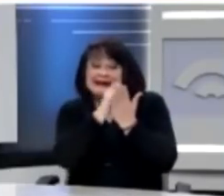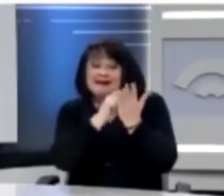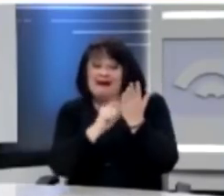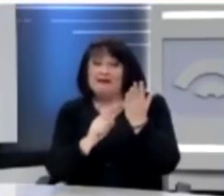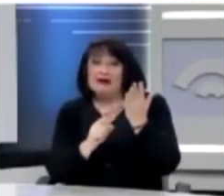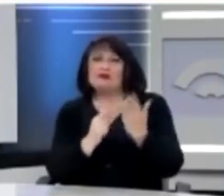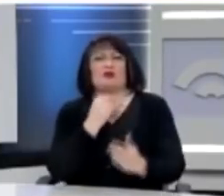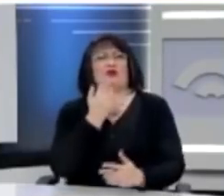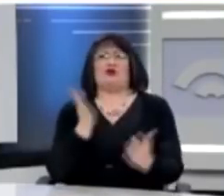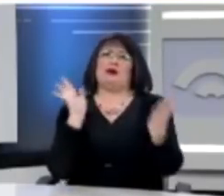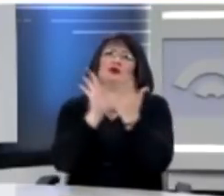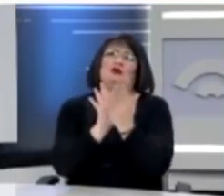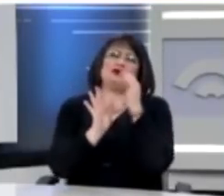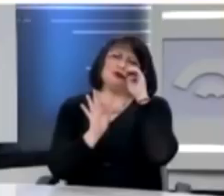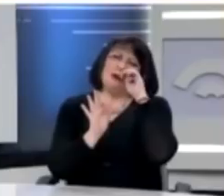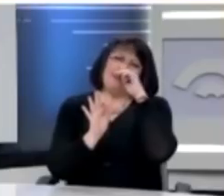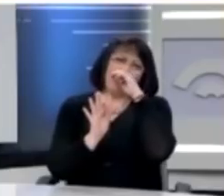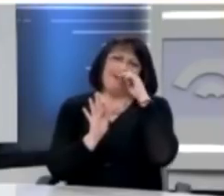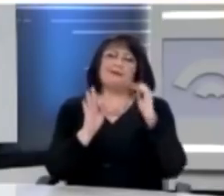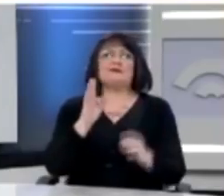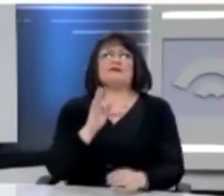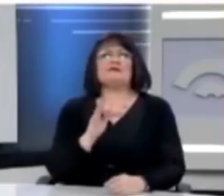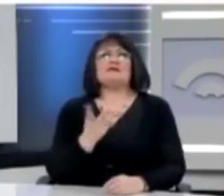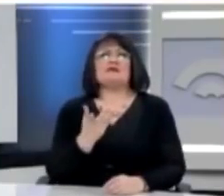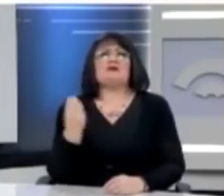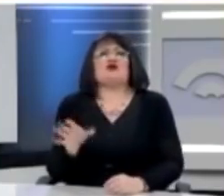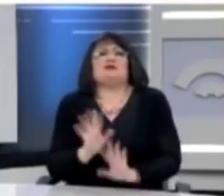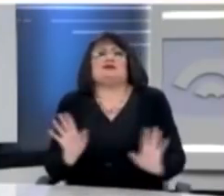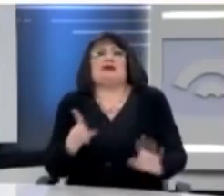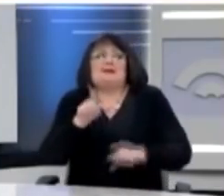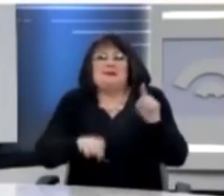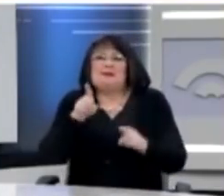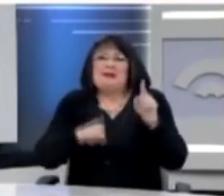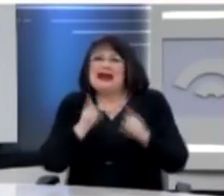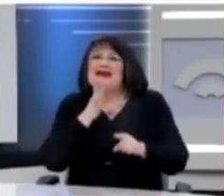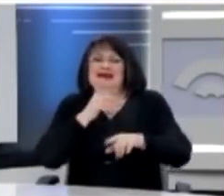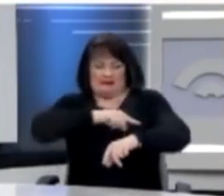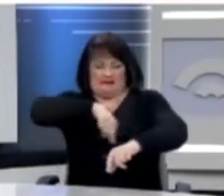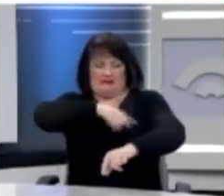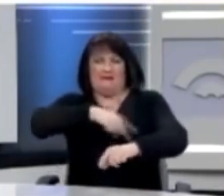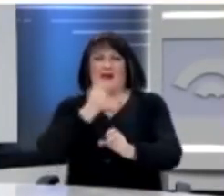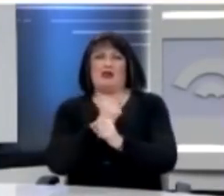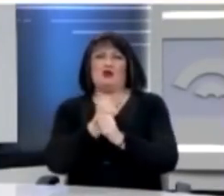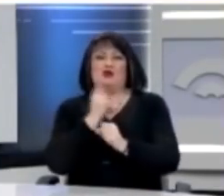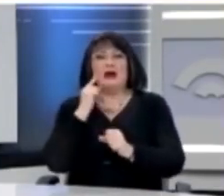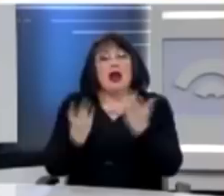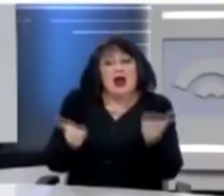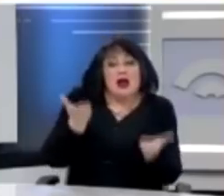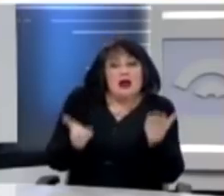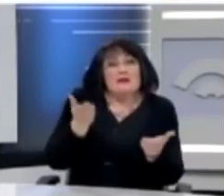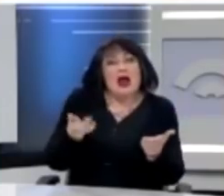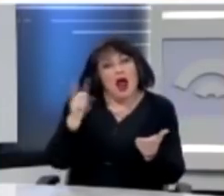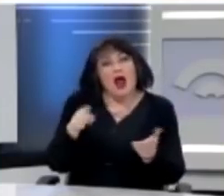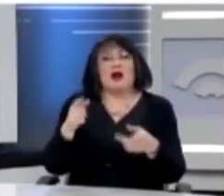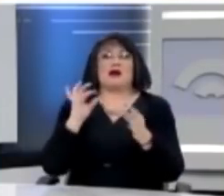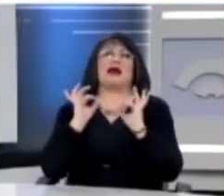δεν μπορούν να αντιμετωπίζονται δυσμενώς οι μερικώς απασχολούμενοι σε σχέση με τους συγκρίσιμους εργαζόμενους